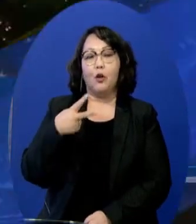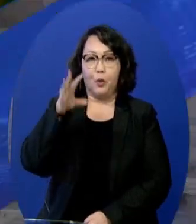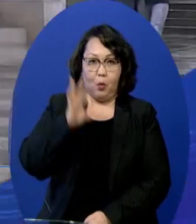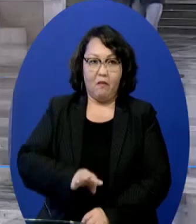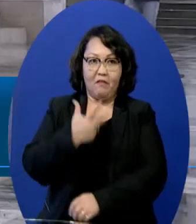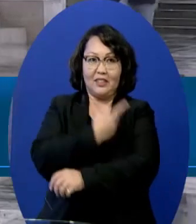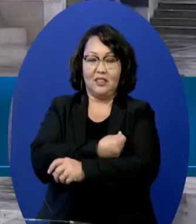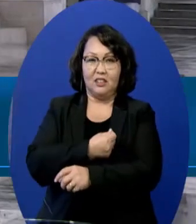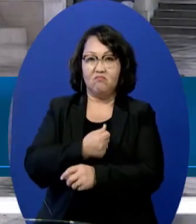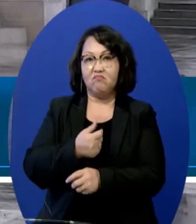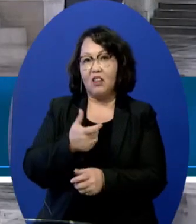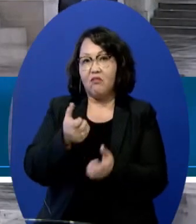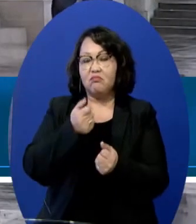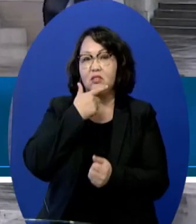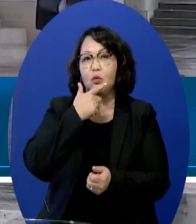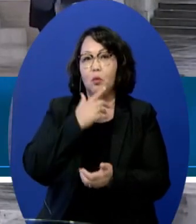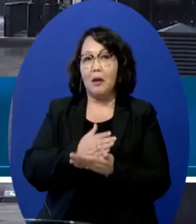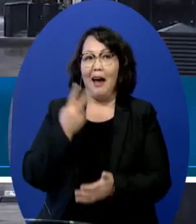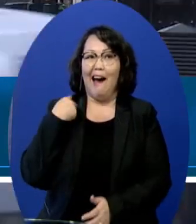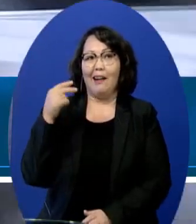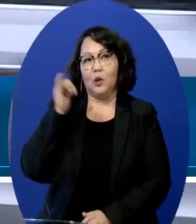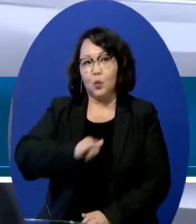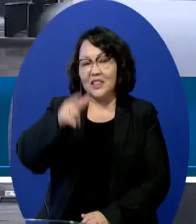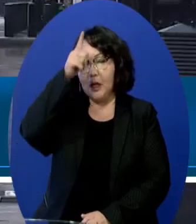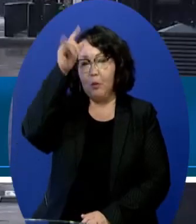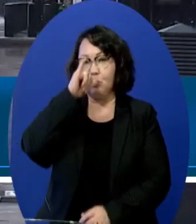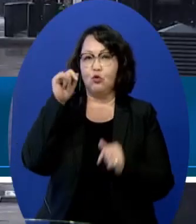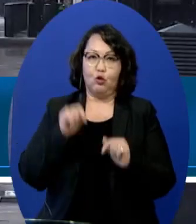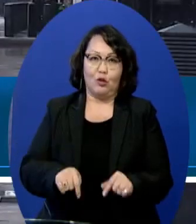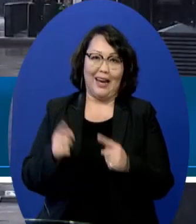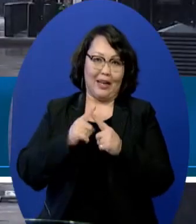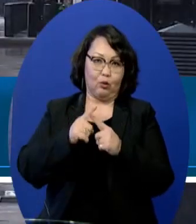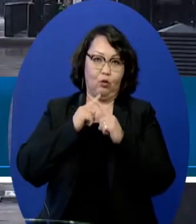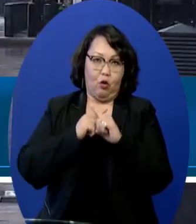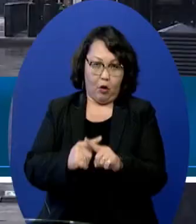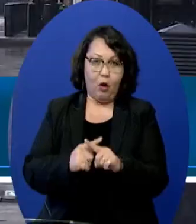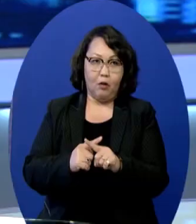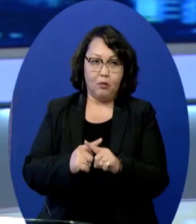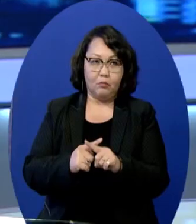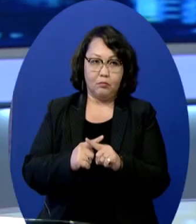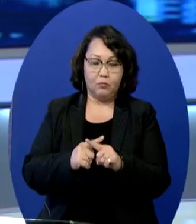боломжгүй. Англи, Герман улсууд өнөөдрөөс хатуу хөл хорионы дэглэмд шилжлээ.